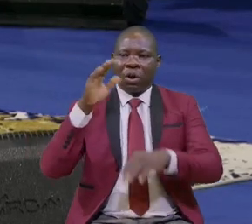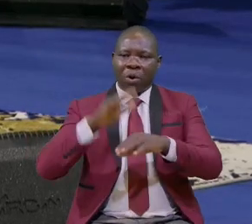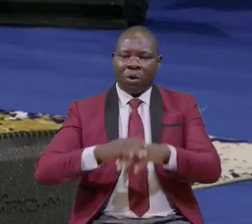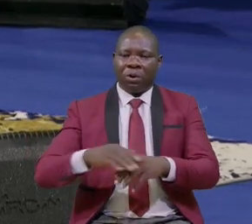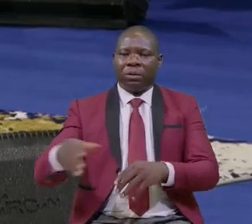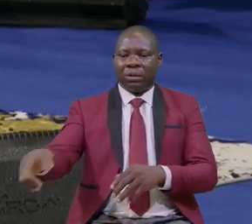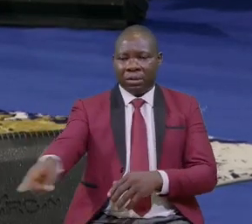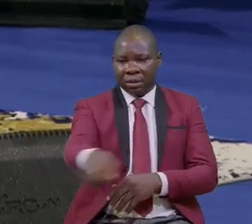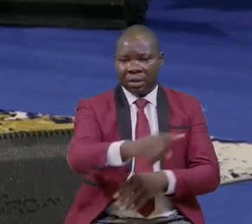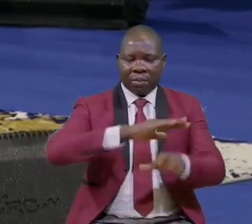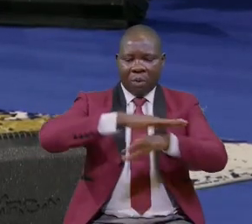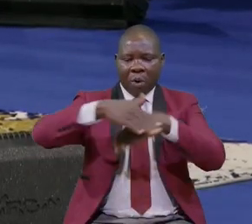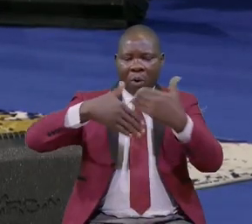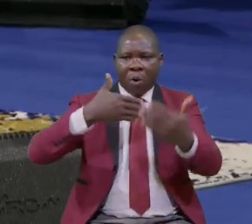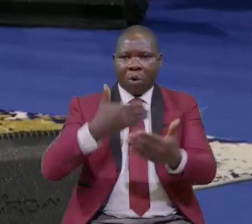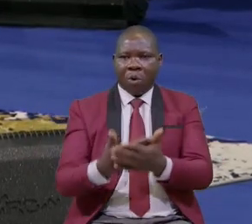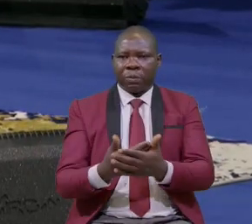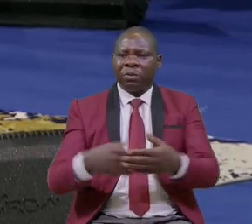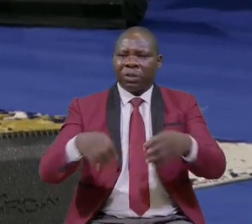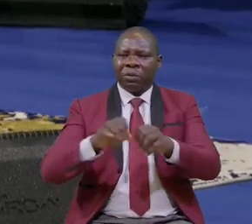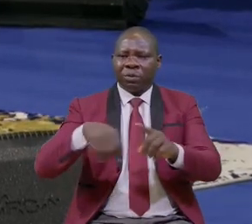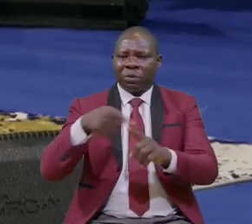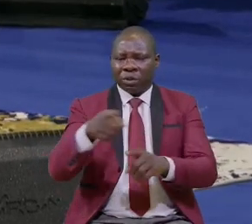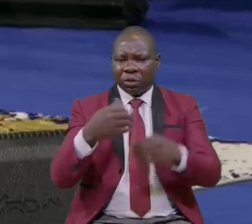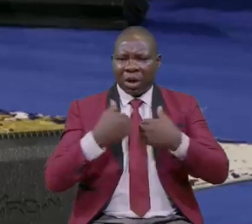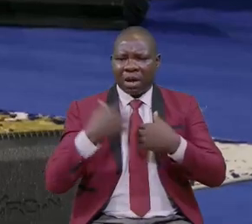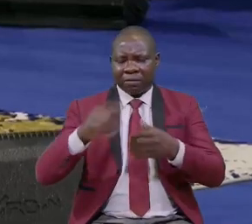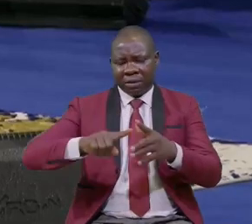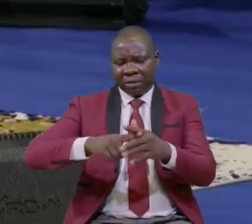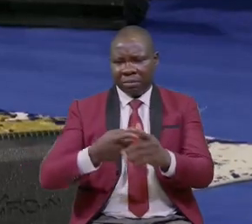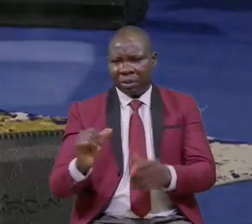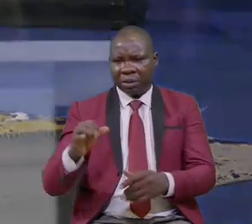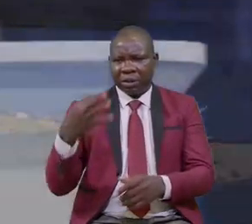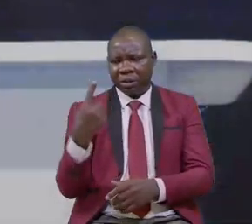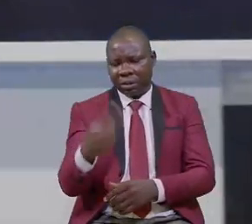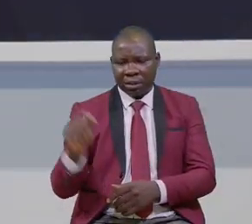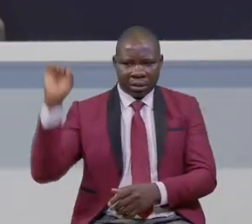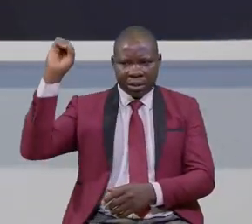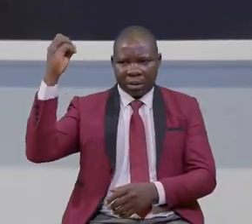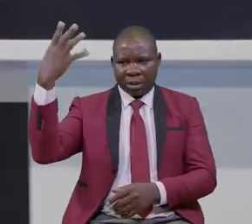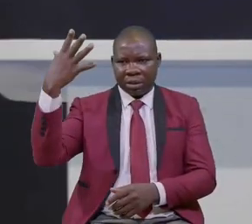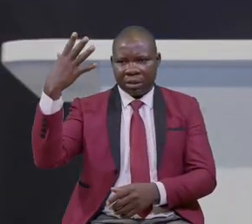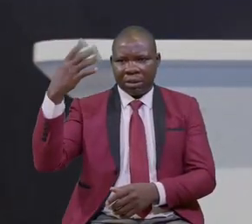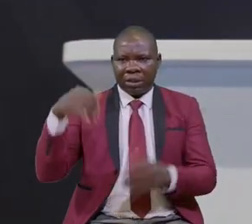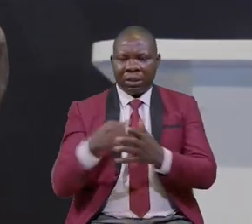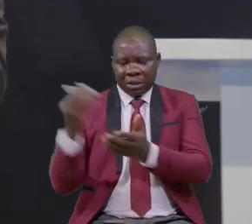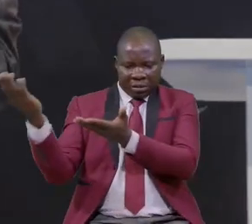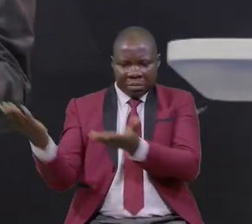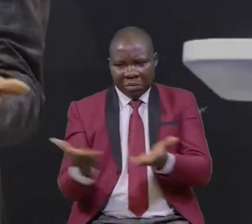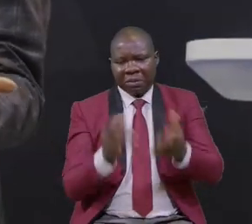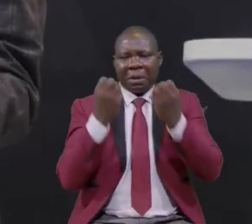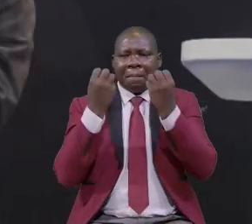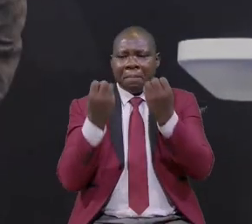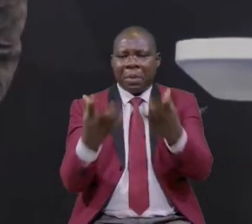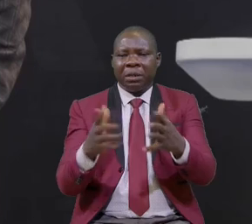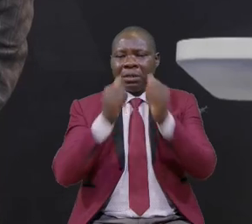une grande grâce reposait sur eux tous. Même quand vous avez au début la grâce, elle apporte les